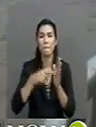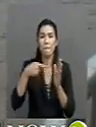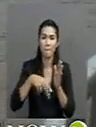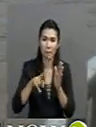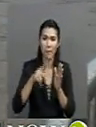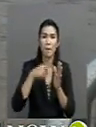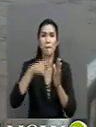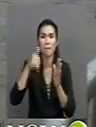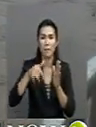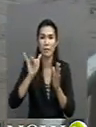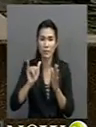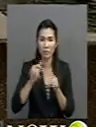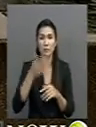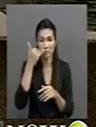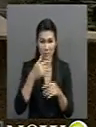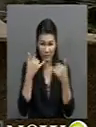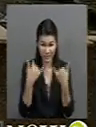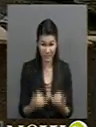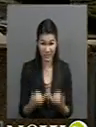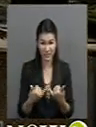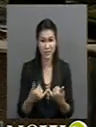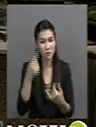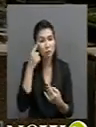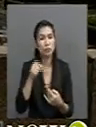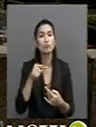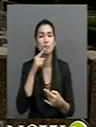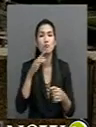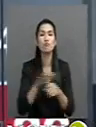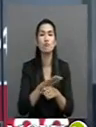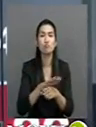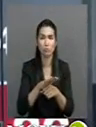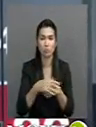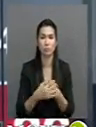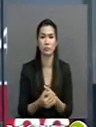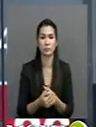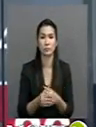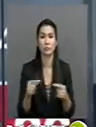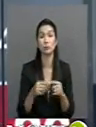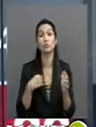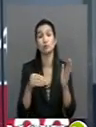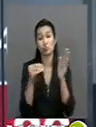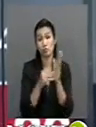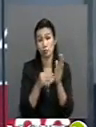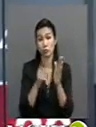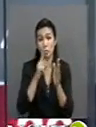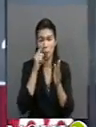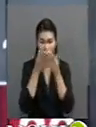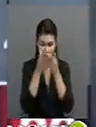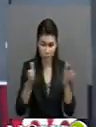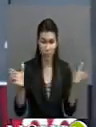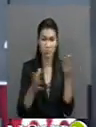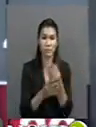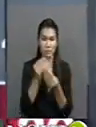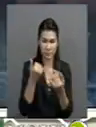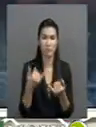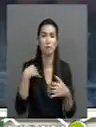พร่จังหวัดพะเยานะครับเพราะว่าสถานการณ์ณเวลานี้อยู่ในระดับทรงตัวครับ มาดูในกรุงเทพมหานครบ้างนะครับภาพรวมทั้งสัปดาห์นี้ยังคงมี